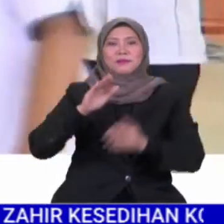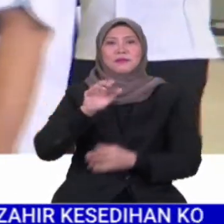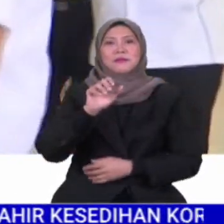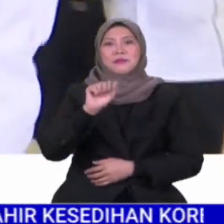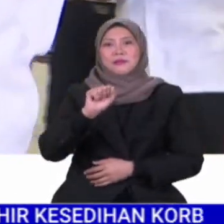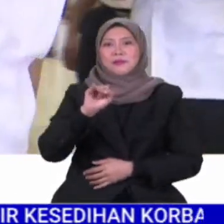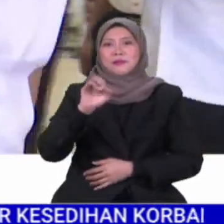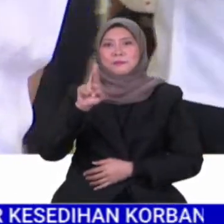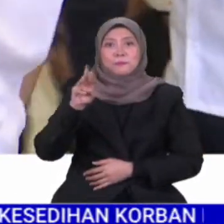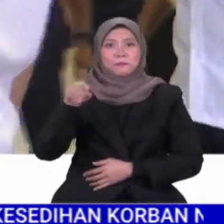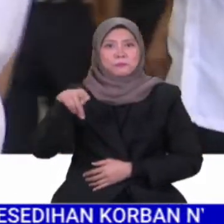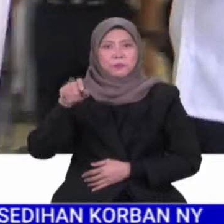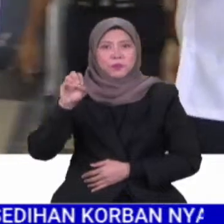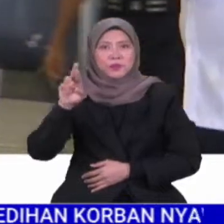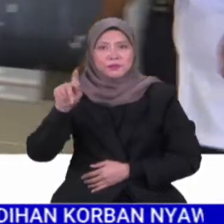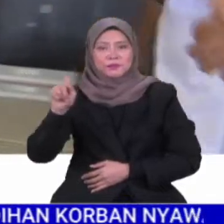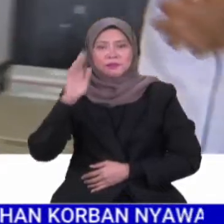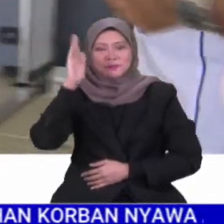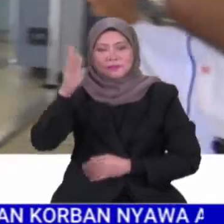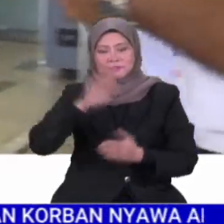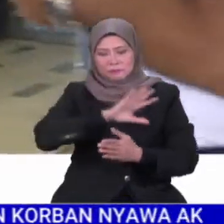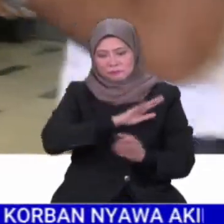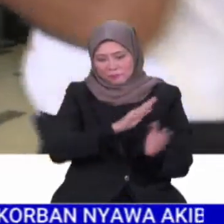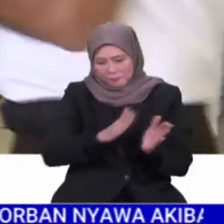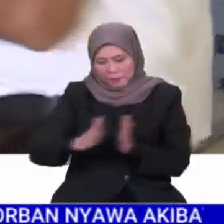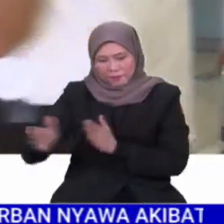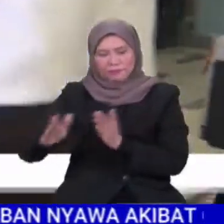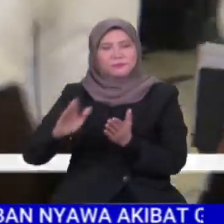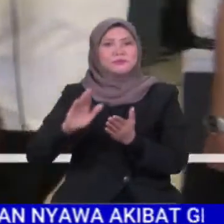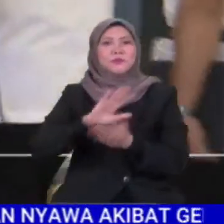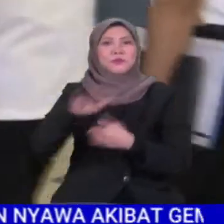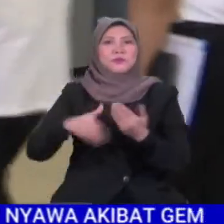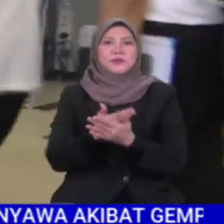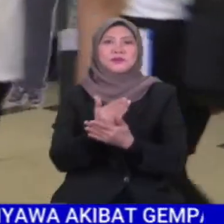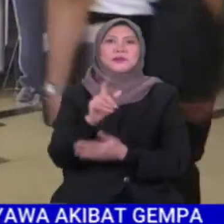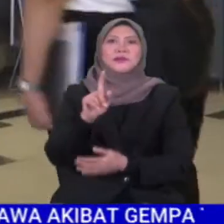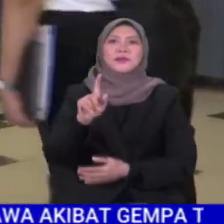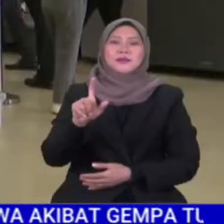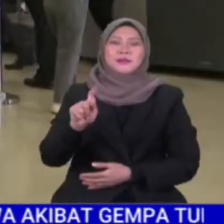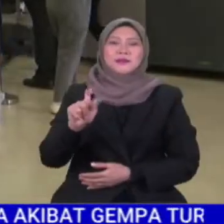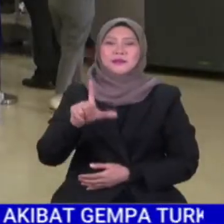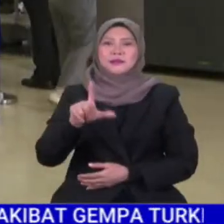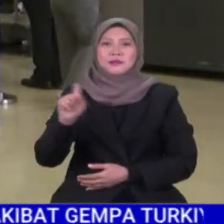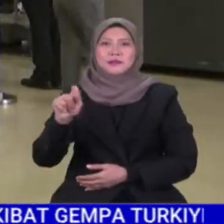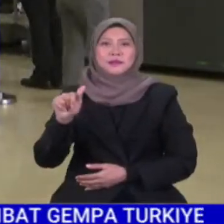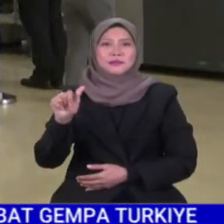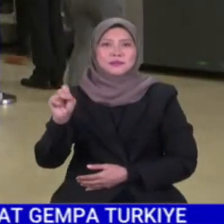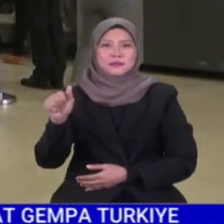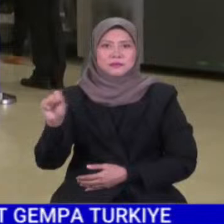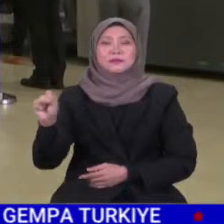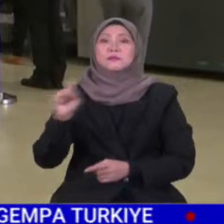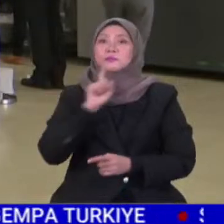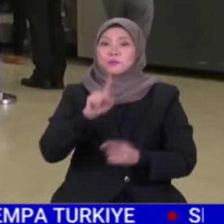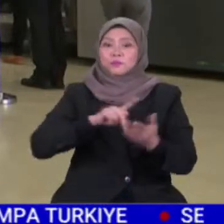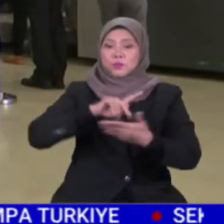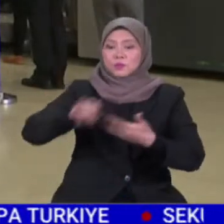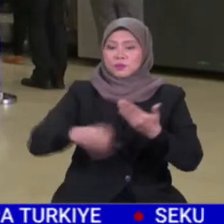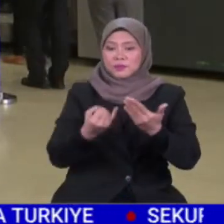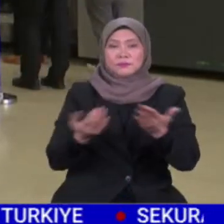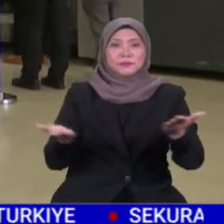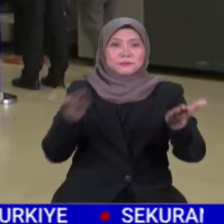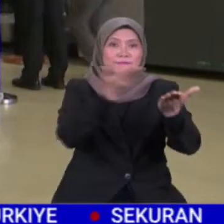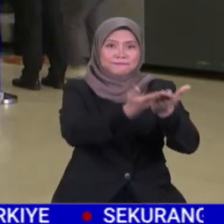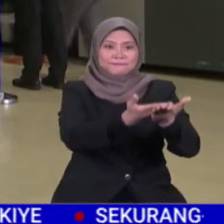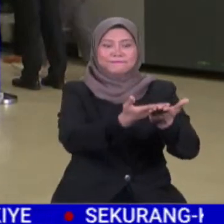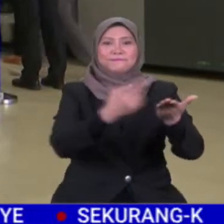Holdings Berhad akan merangka seluruh pelan pembangunan semula LTSAAAS. Ini meliputi kos keseluruhan projek untuk